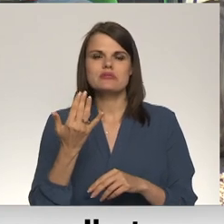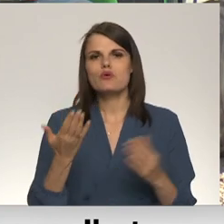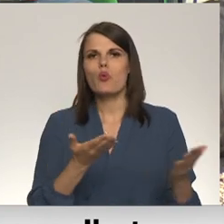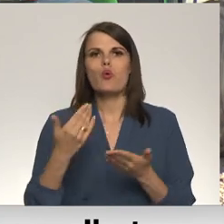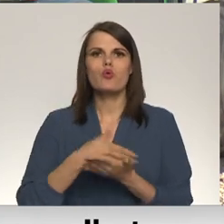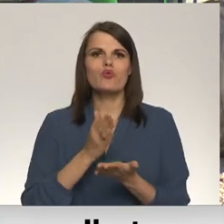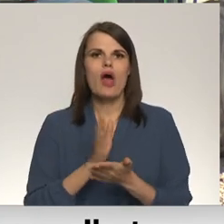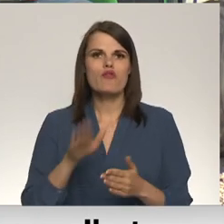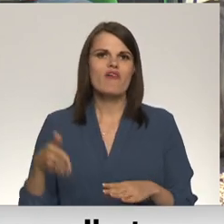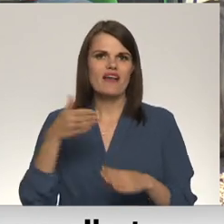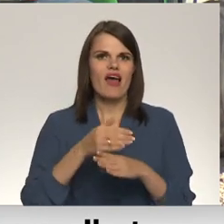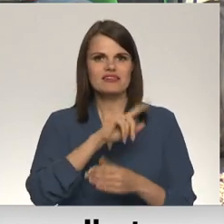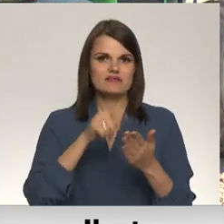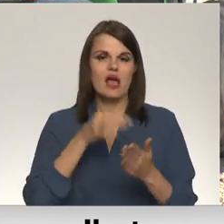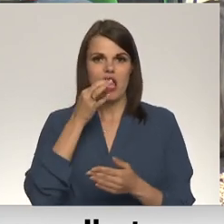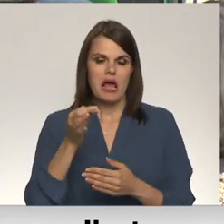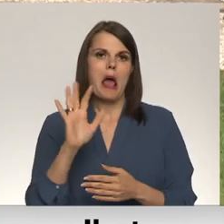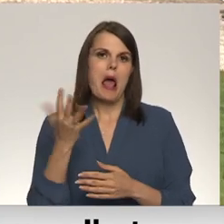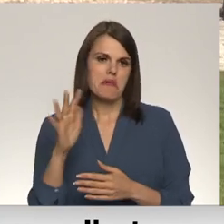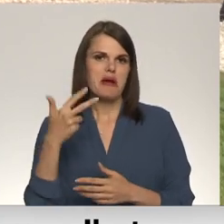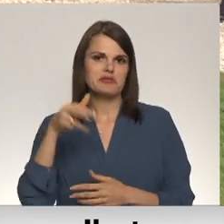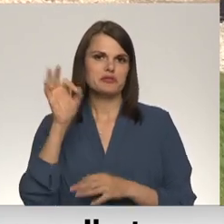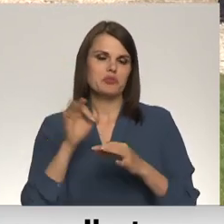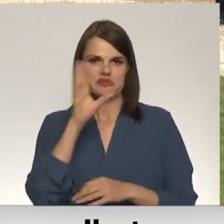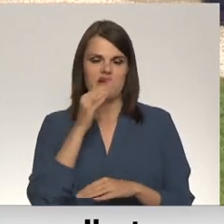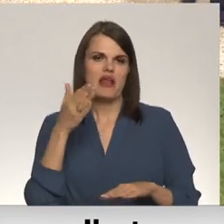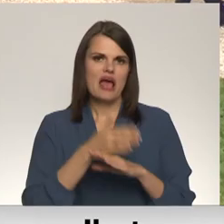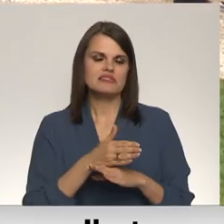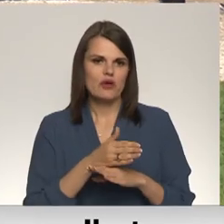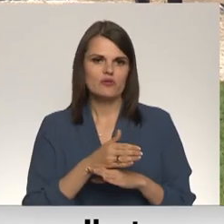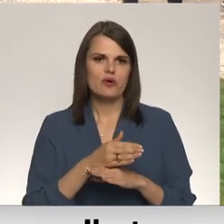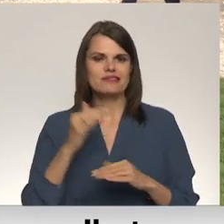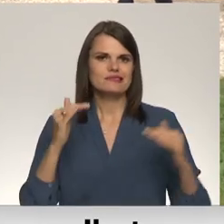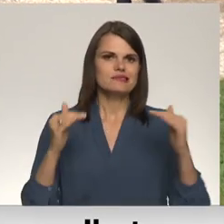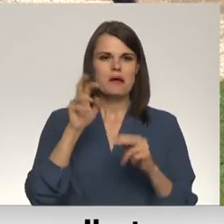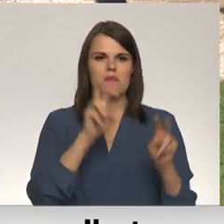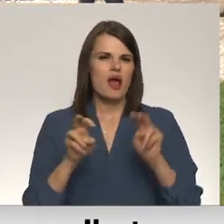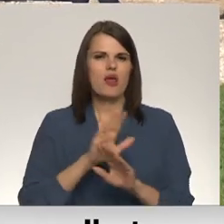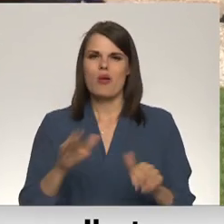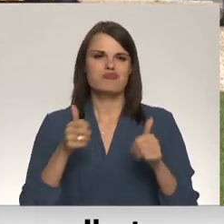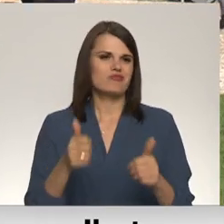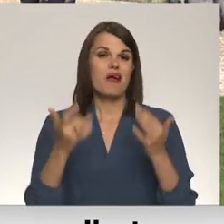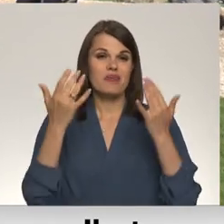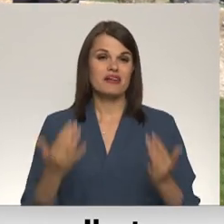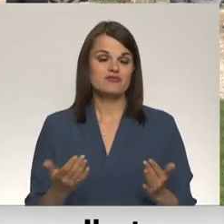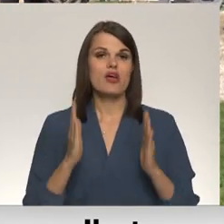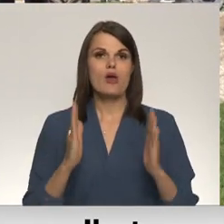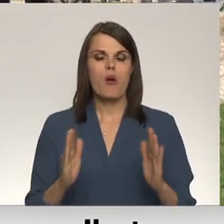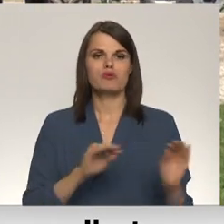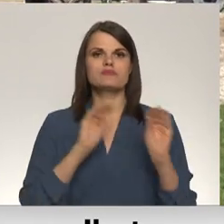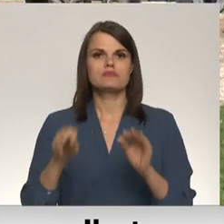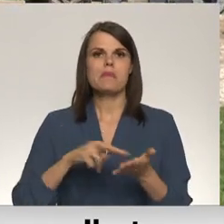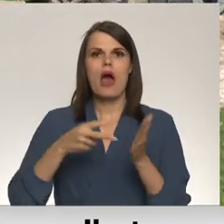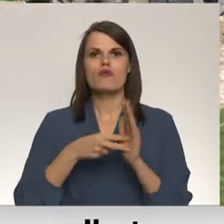var aizvietot? Es domāju, 1/3 daļu noteikti. Balansa meklējumi gan nevainagošoties panākumiem, ja tiks ieviests